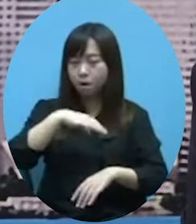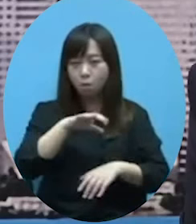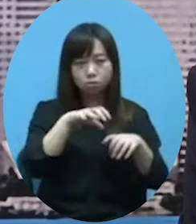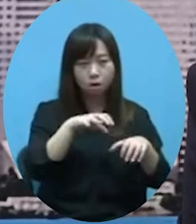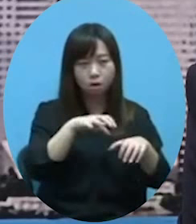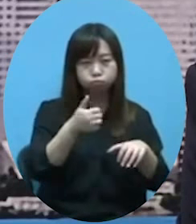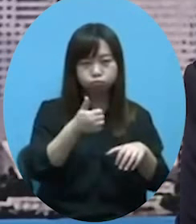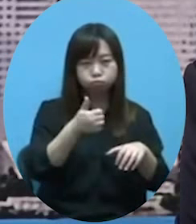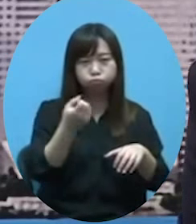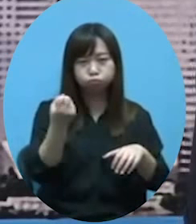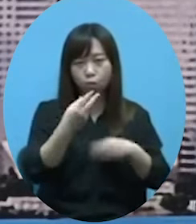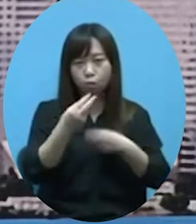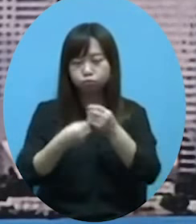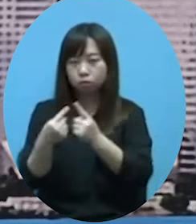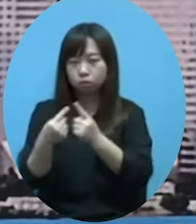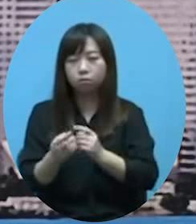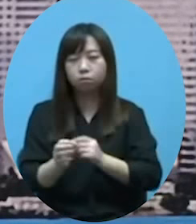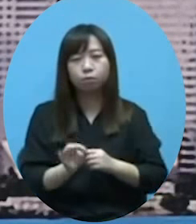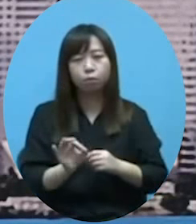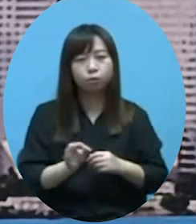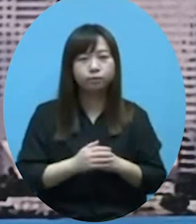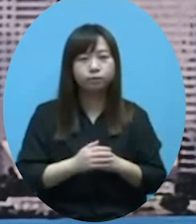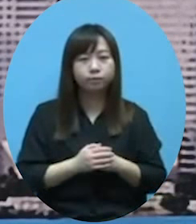再由狗全人的是的